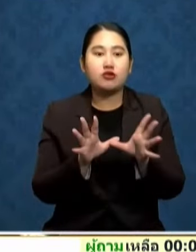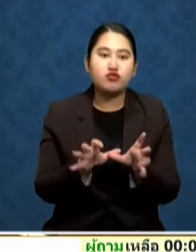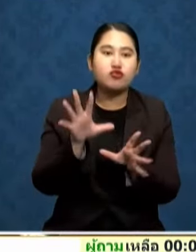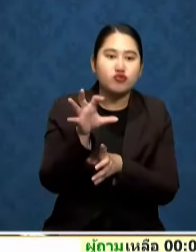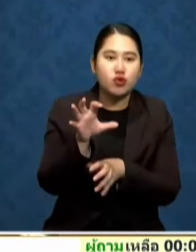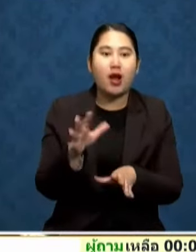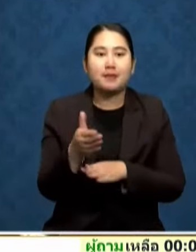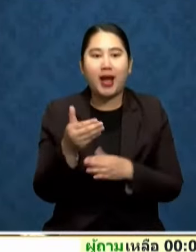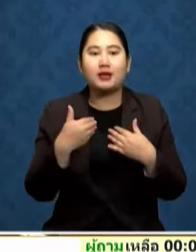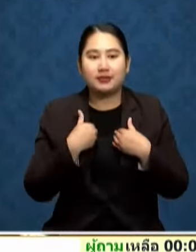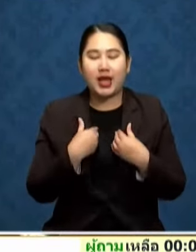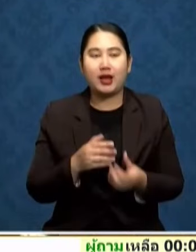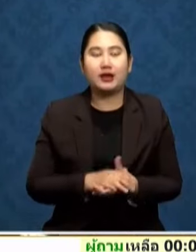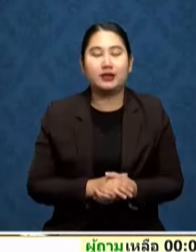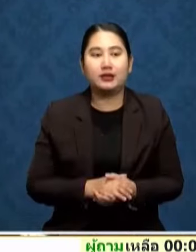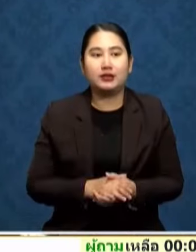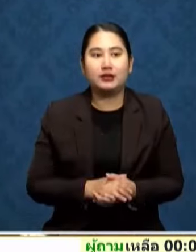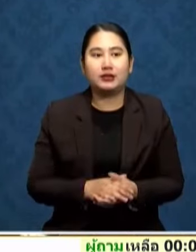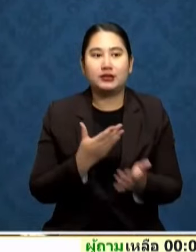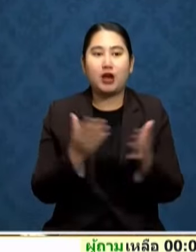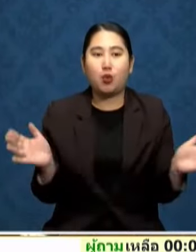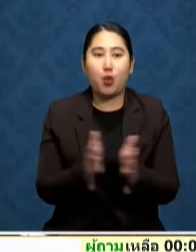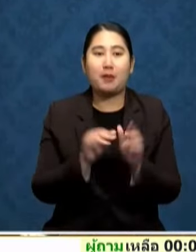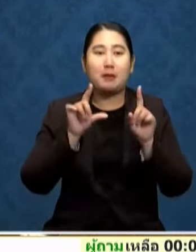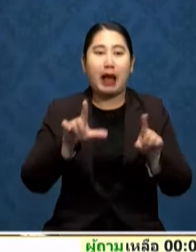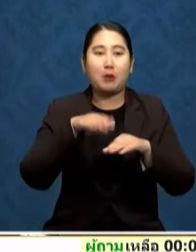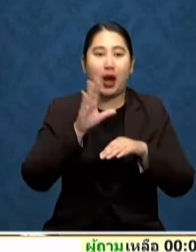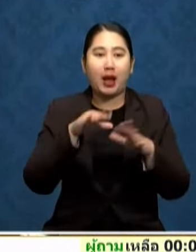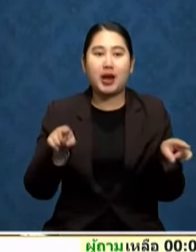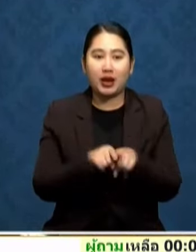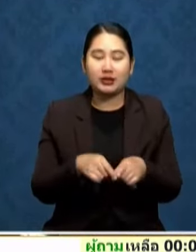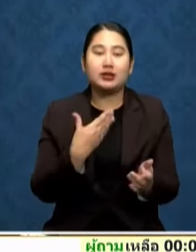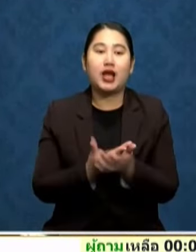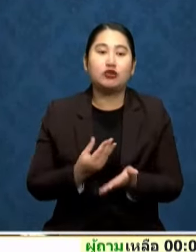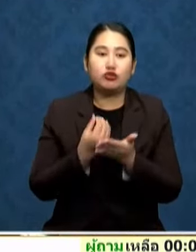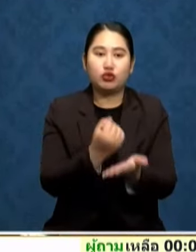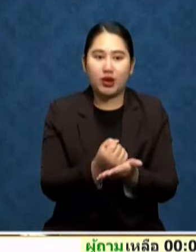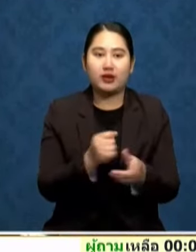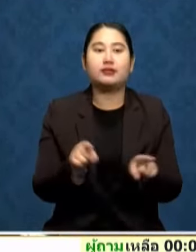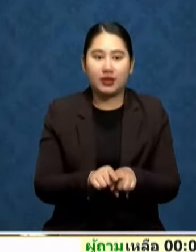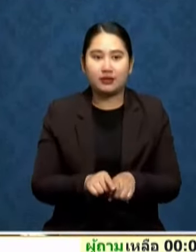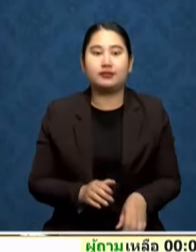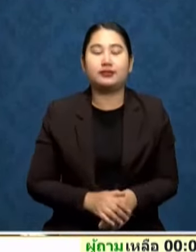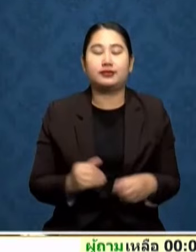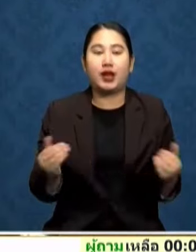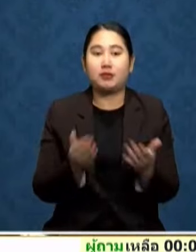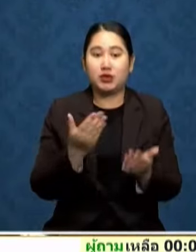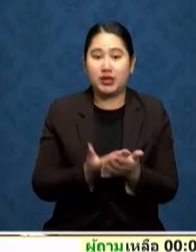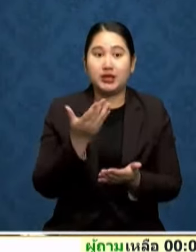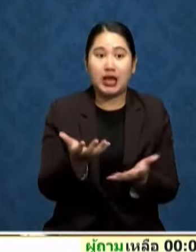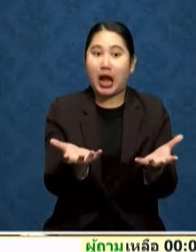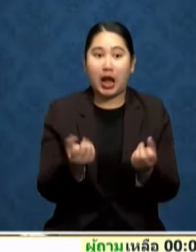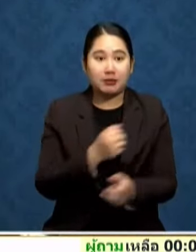าชนเลี้ยงกุ้งหอยปูปลารวมกันทั้งบ่อมูลค่าเป็นล้านเหมือนกันท่านประธานต้องชดเชยเยียวยาเหมือนกันผมไม่สนับสนุนในการรับ